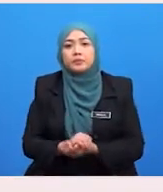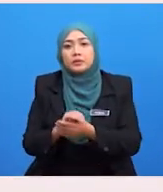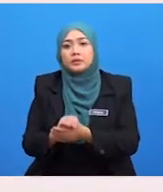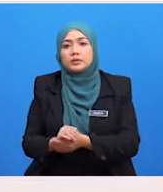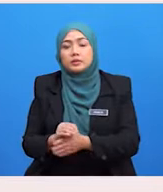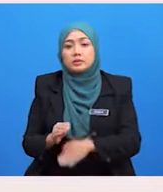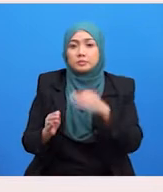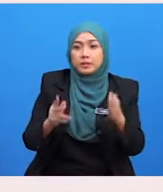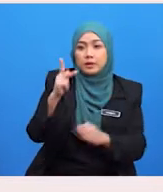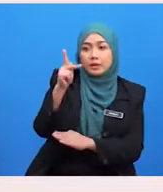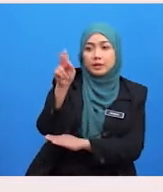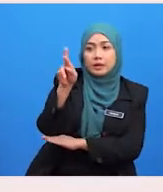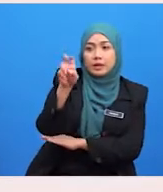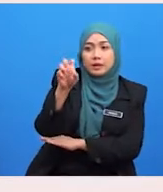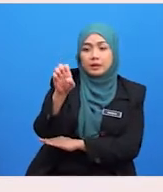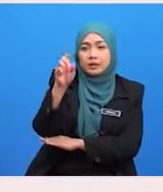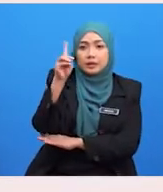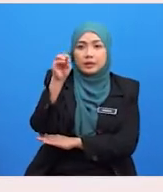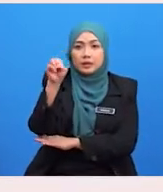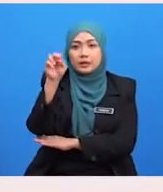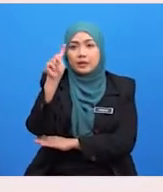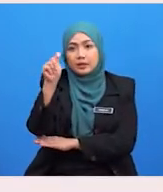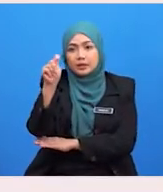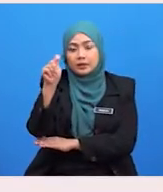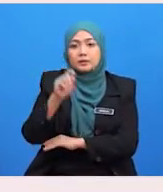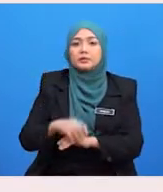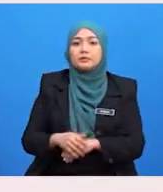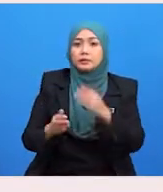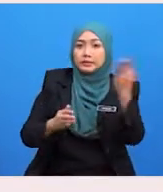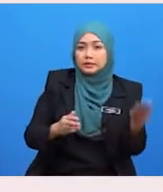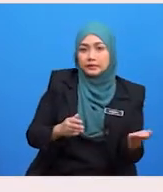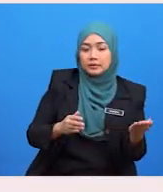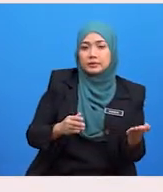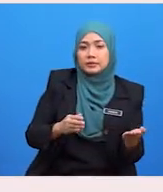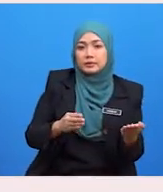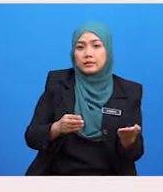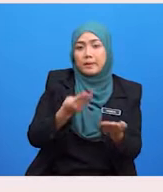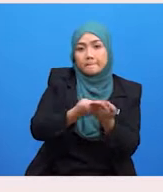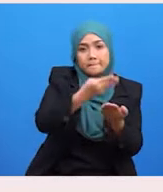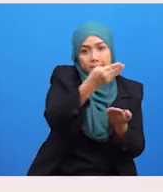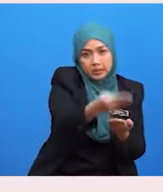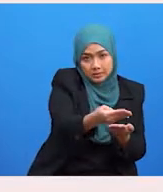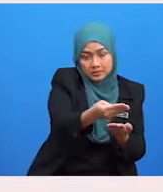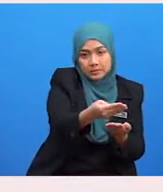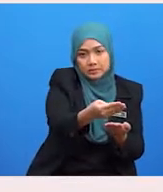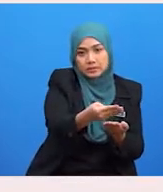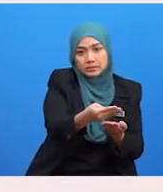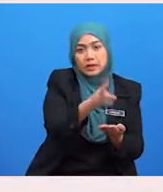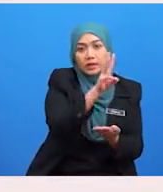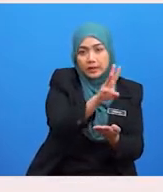di sebelah debit kerana susut nilai kenderaan merupakan belanja jumlah sebanyak